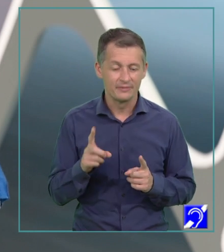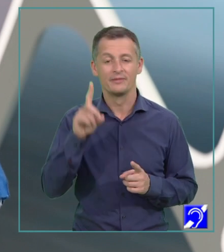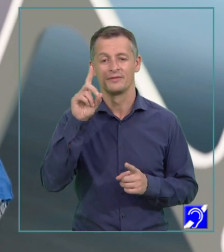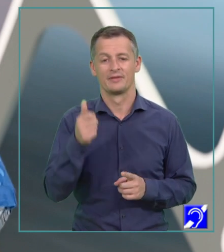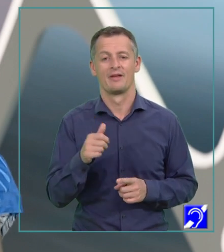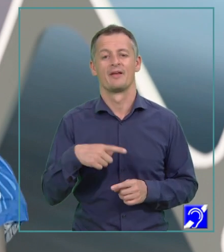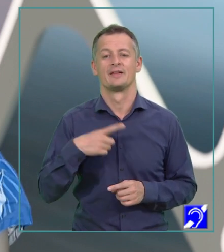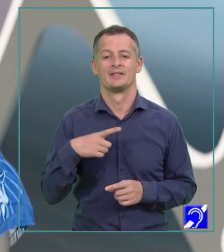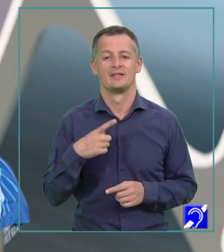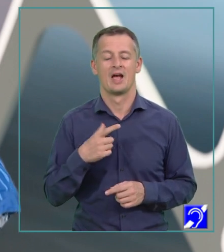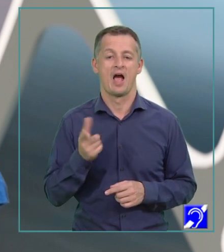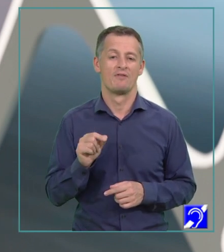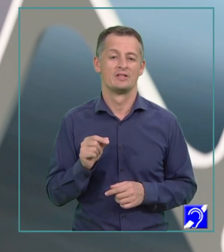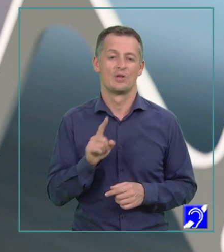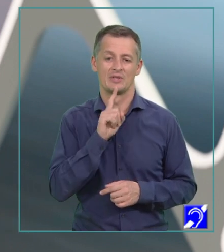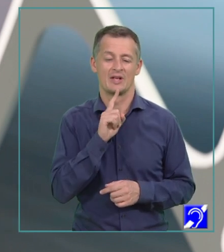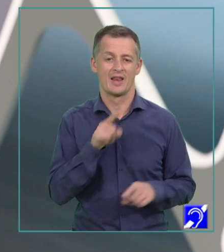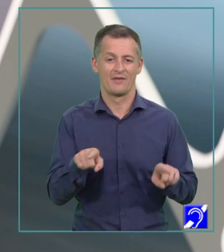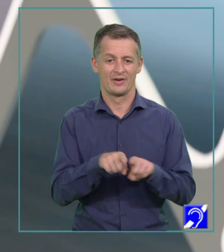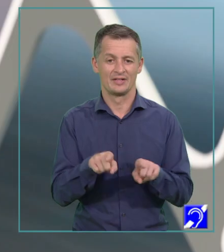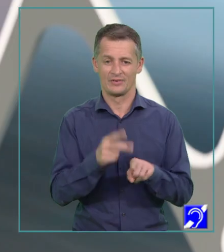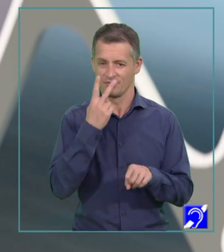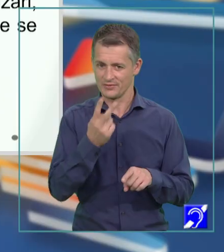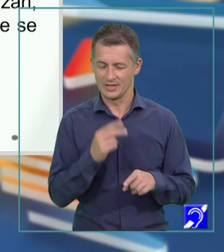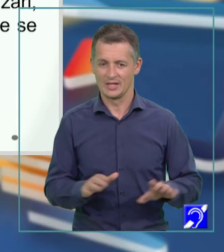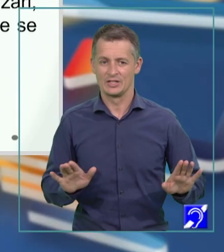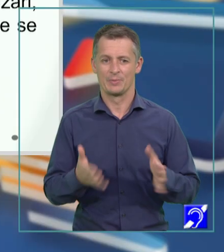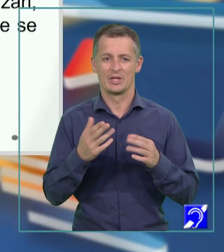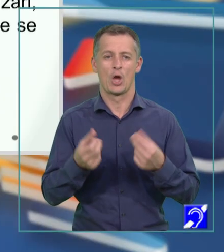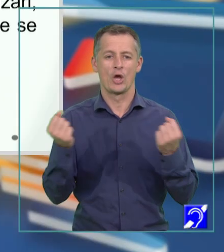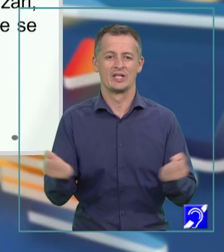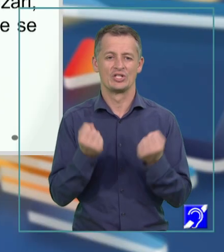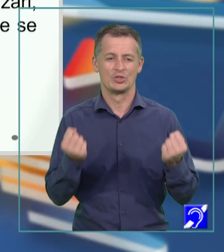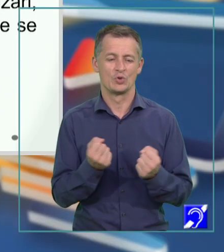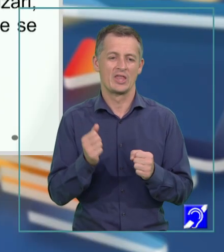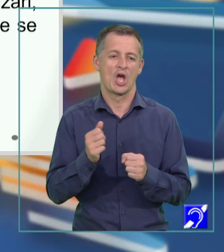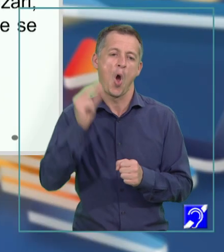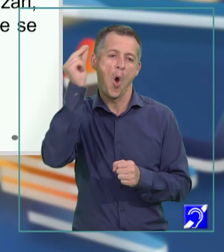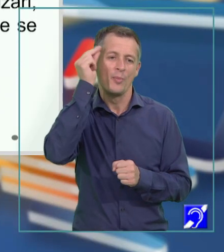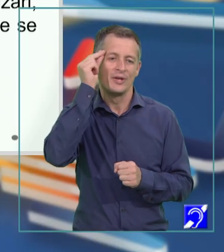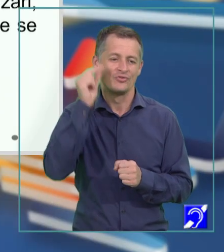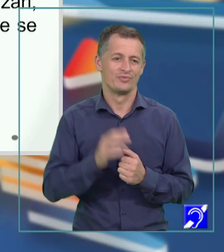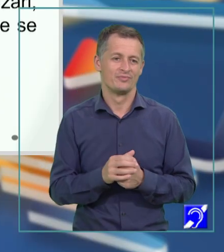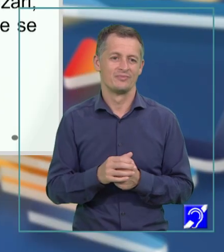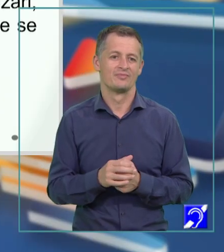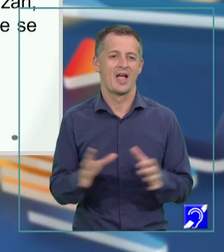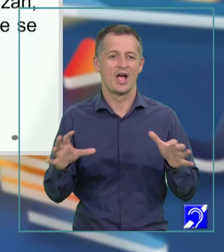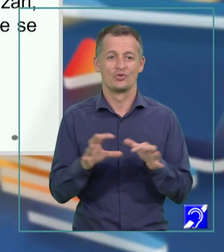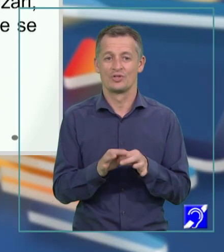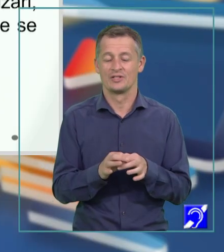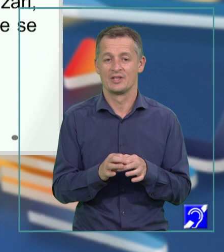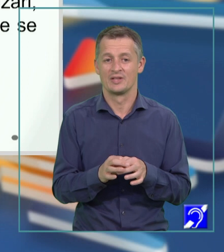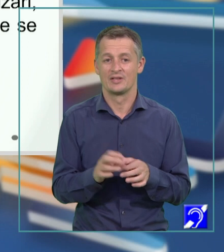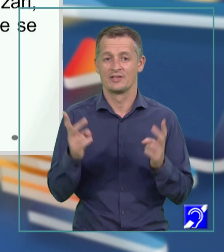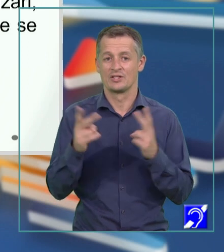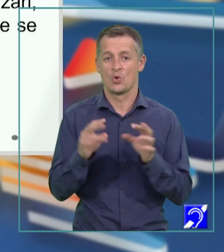Există, că altfel s-ar numi la fel. Haideți să vedem, pornind de la un exercițiu, ca de obicei. Asociați sensul cuvântului